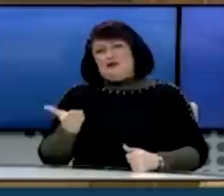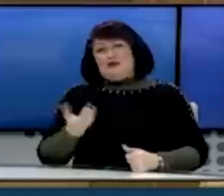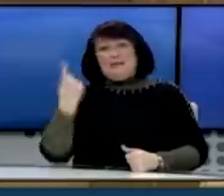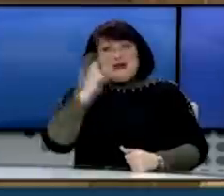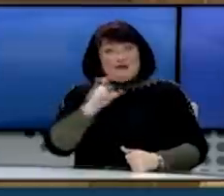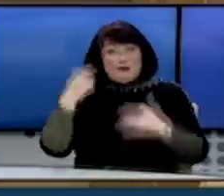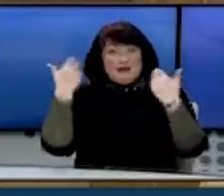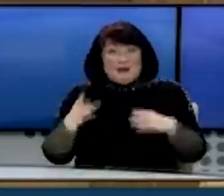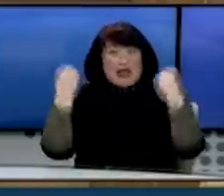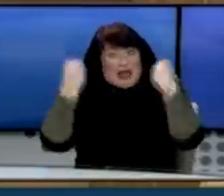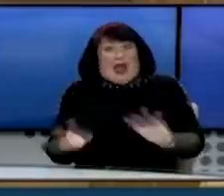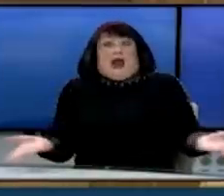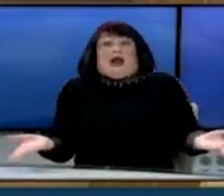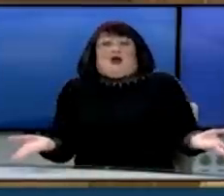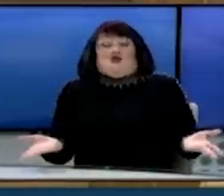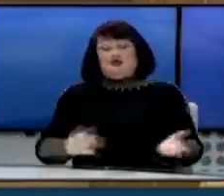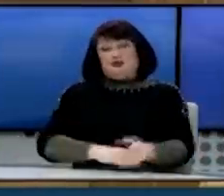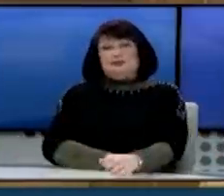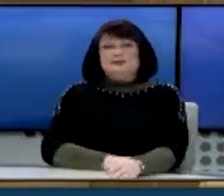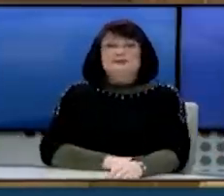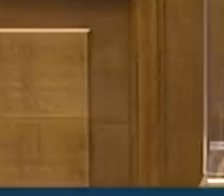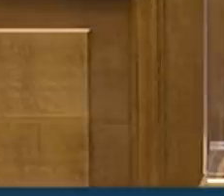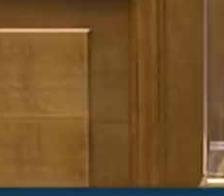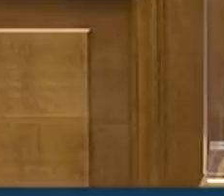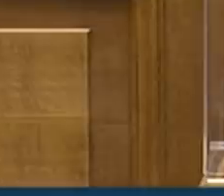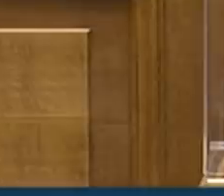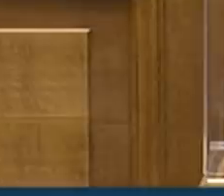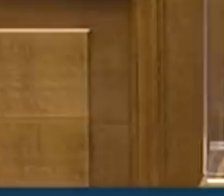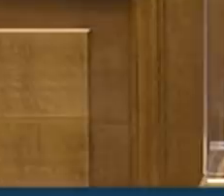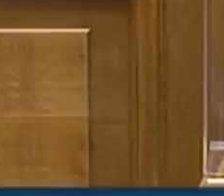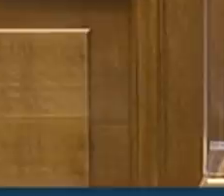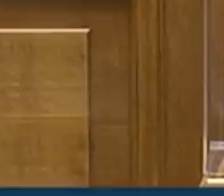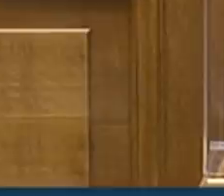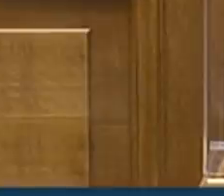ήδη μια εβδομάδα έλεος. Αποδεικνύεται